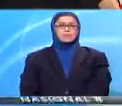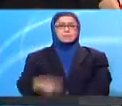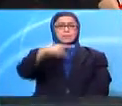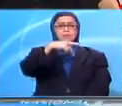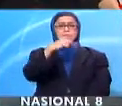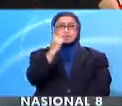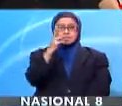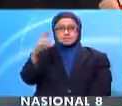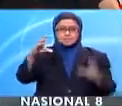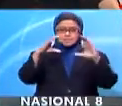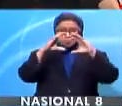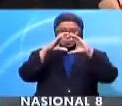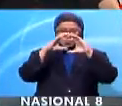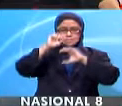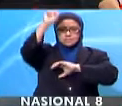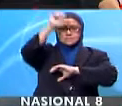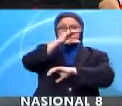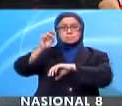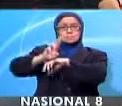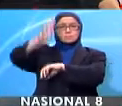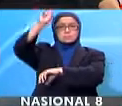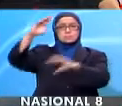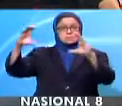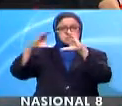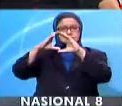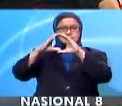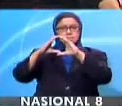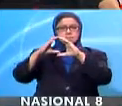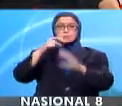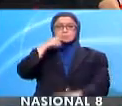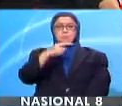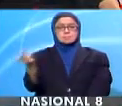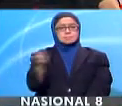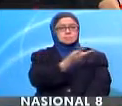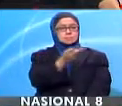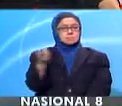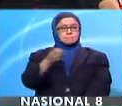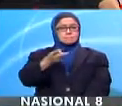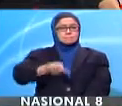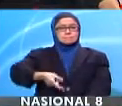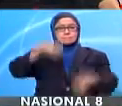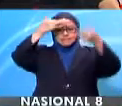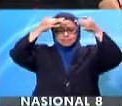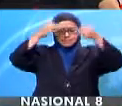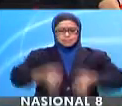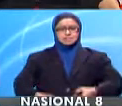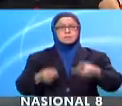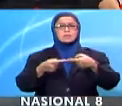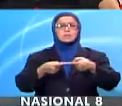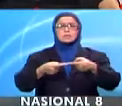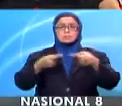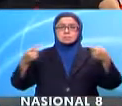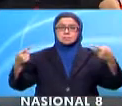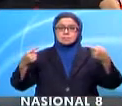dan di episode mengumumkan kedua-dua Pati itu memutuskan hubungan kerjasama politik dengan pashabah karena tidak bersetuju dengan